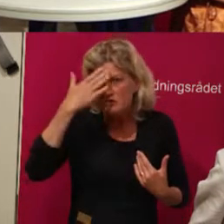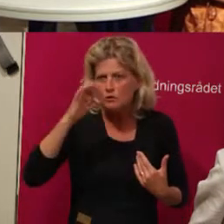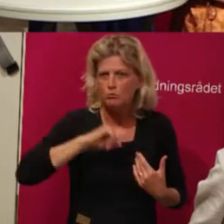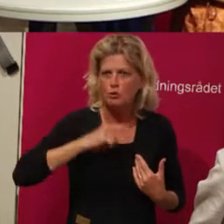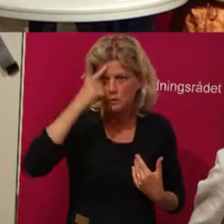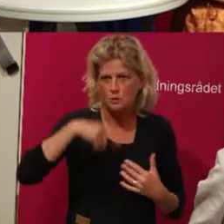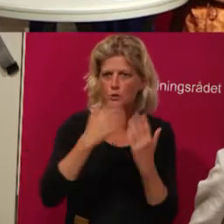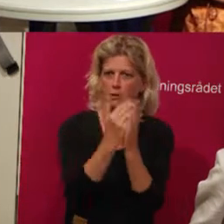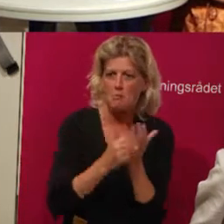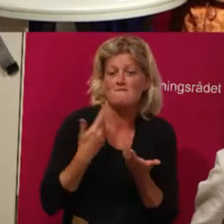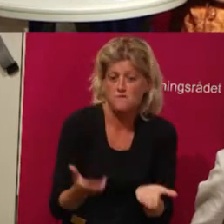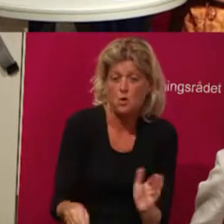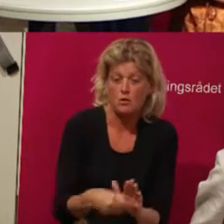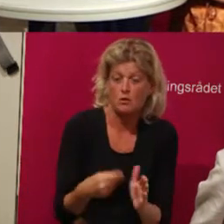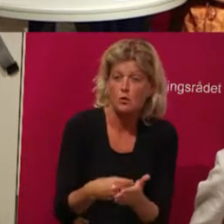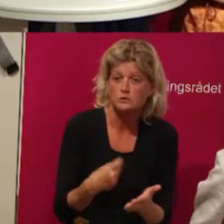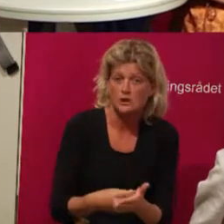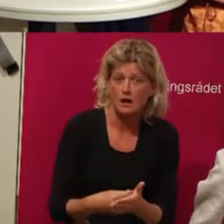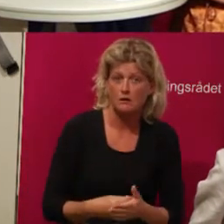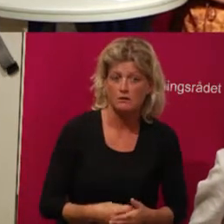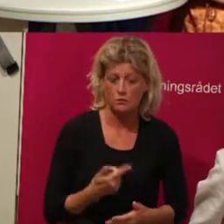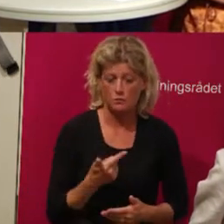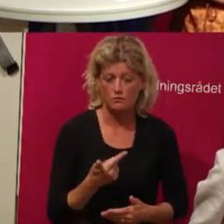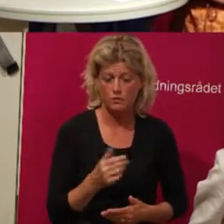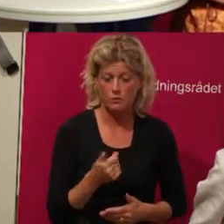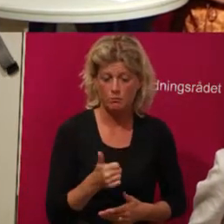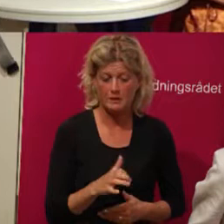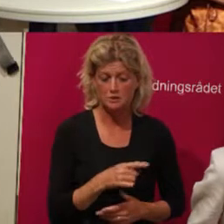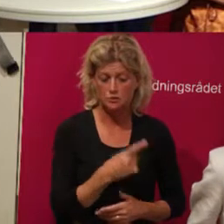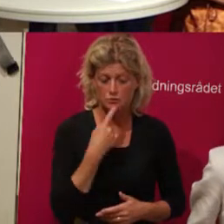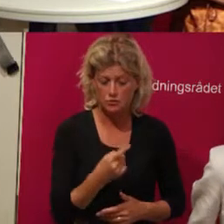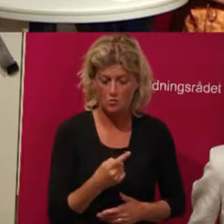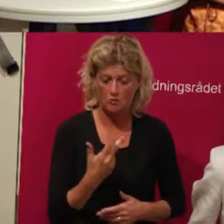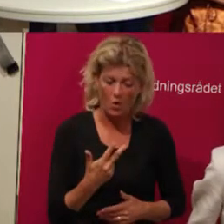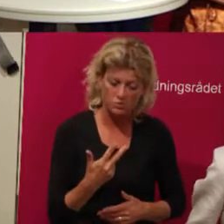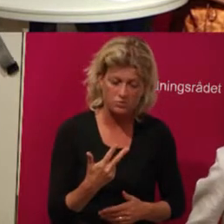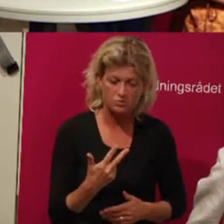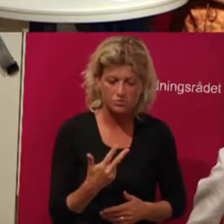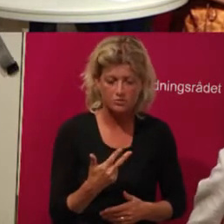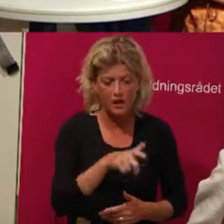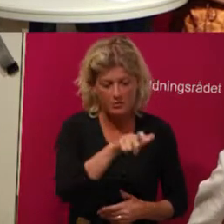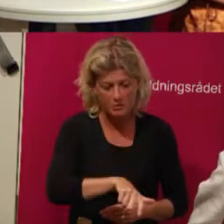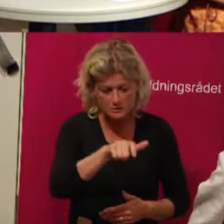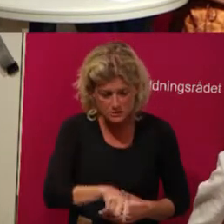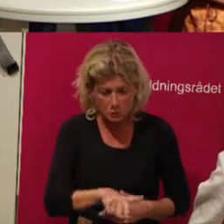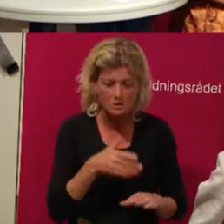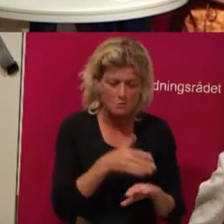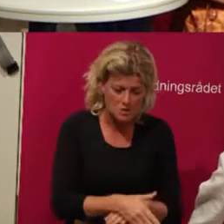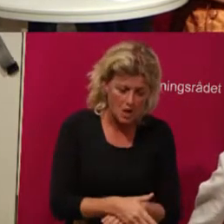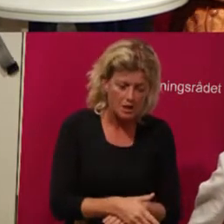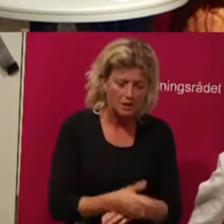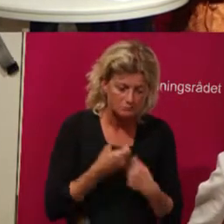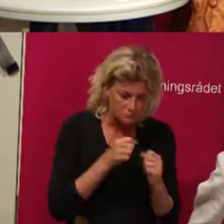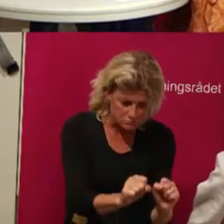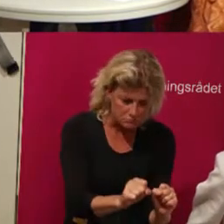Thomas sa det här... Tobias sa det här att 8 med kvalitet är kanske bättre med aktivt